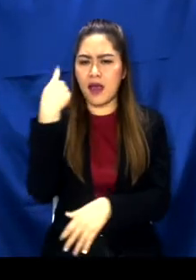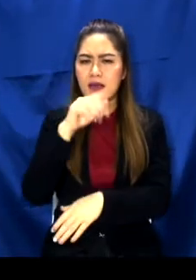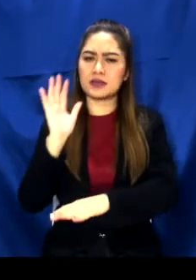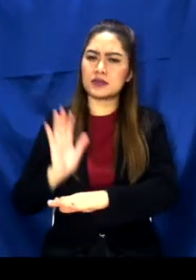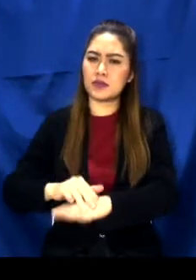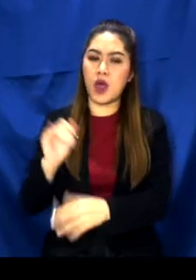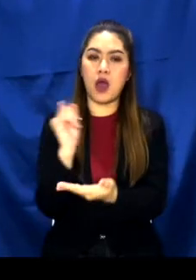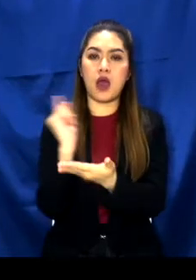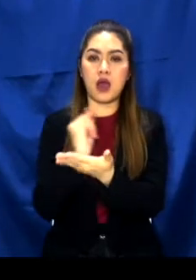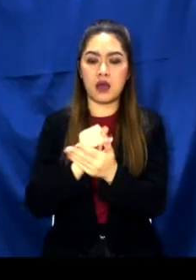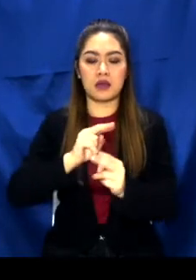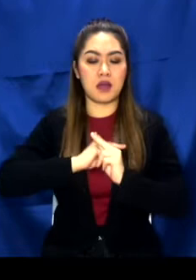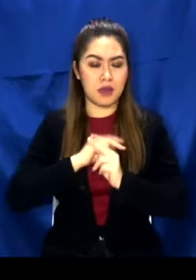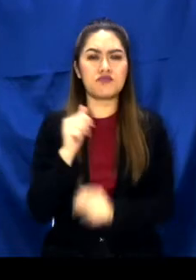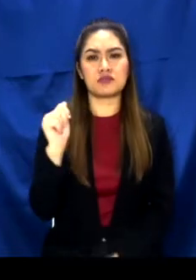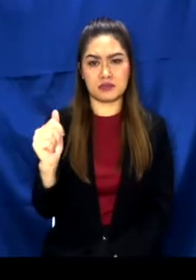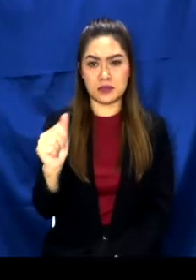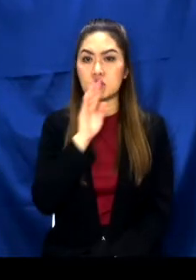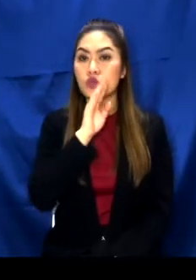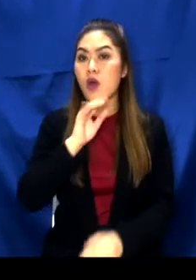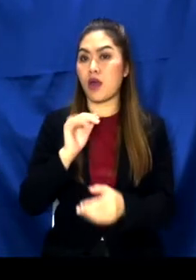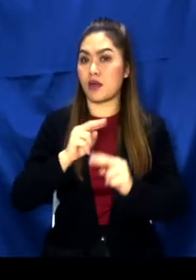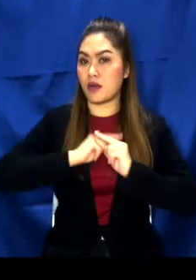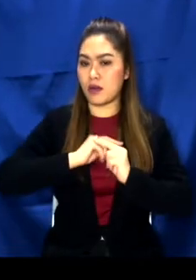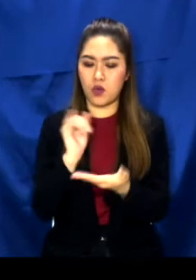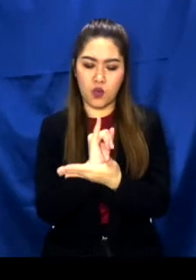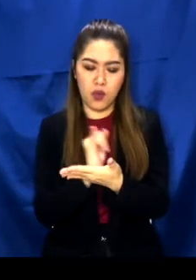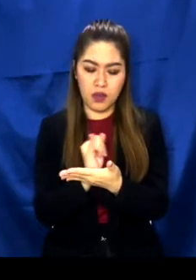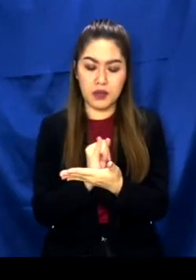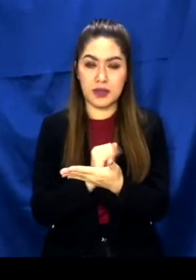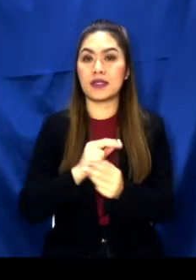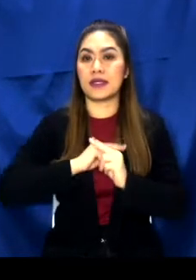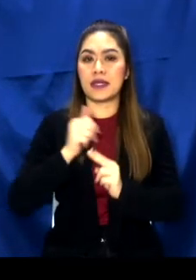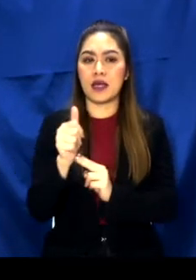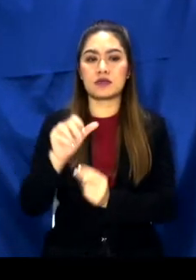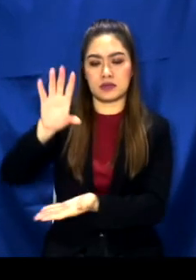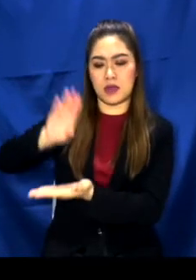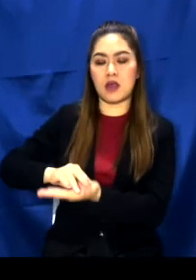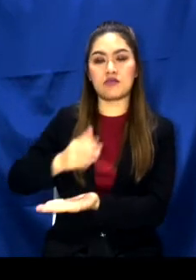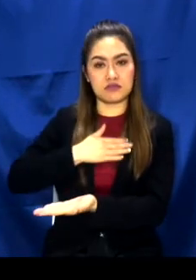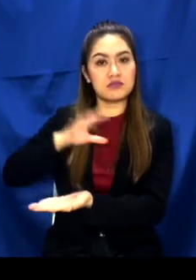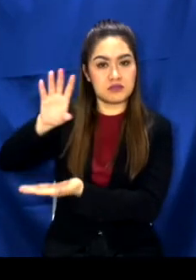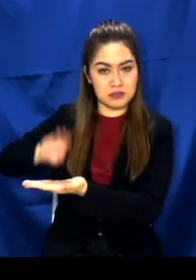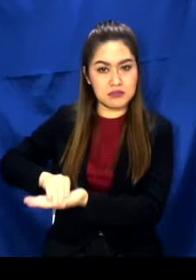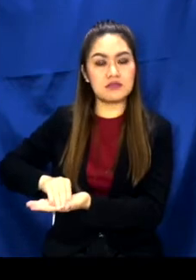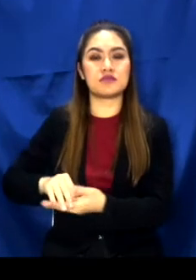ที่จะวาดเองก็ได้ก็ดีเลยถ้าวาดเองนะคะแต่อย่างนี้ครูก็ไปดาวน์โหลดมานะคะ